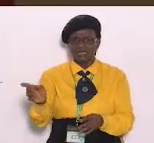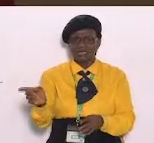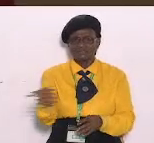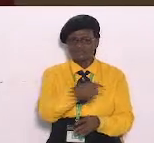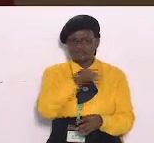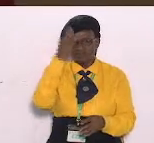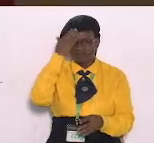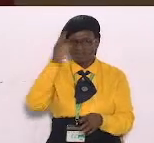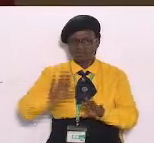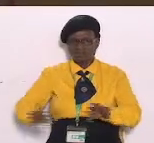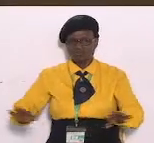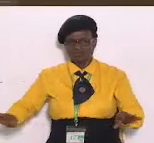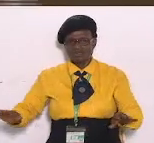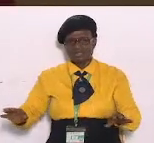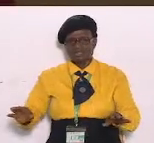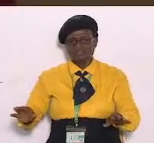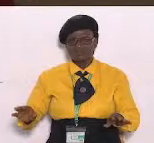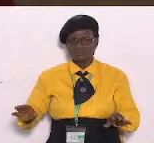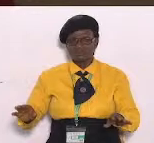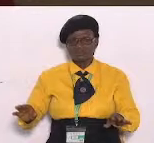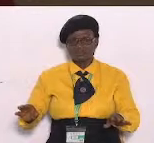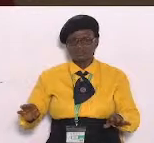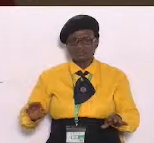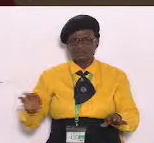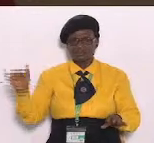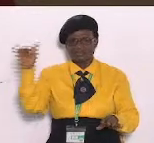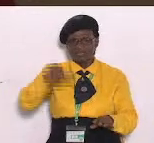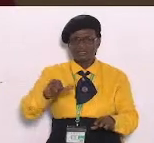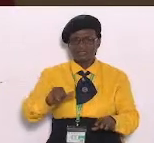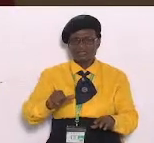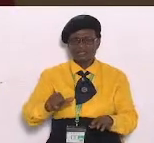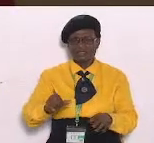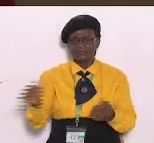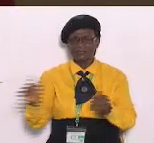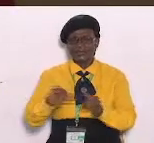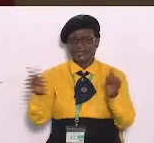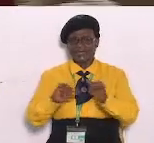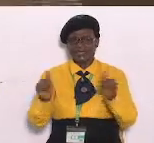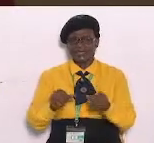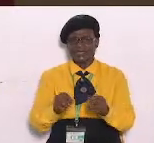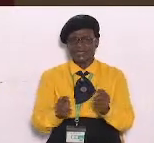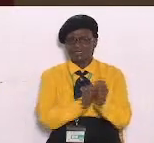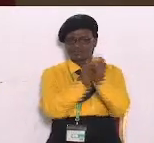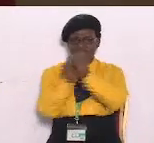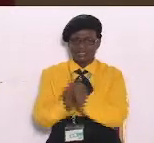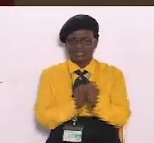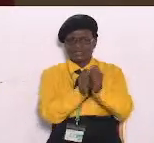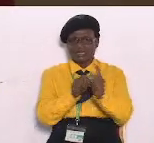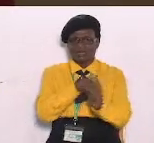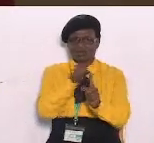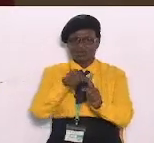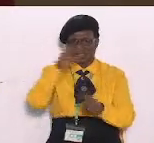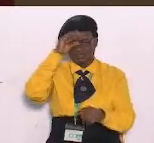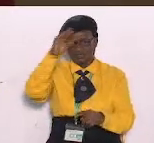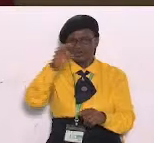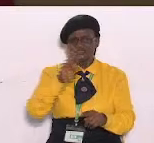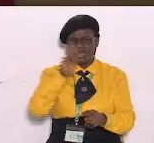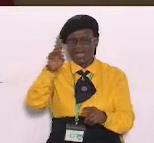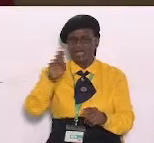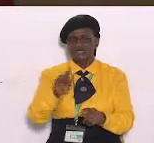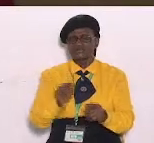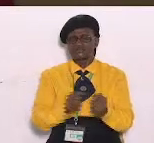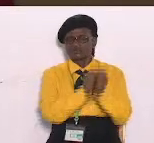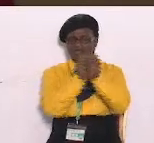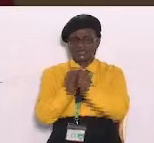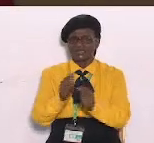les enfants ils jouent ensemble lorsque les garçons sont